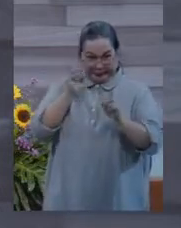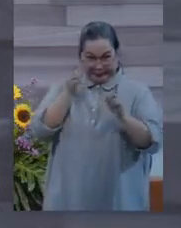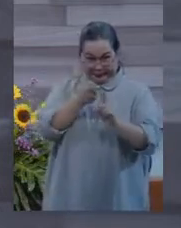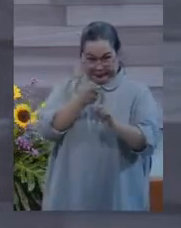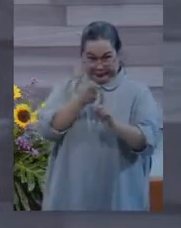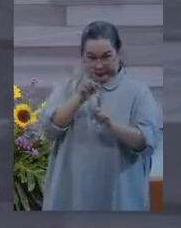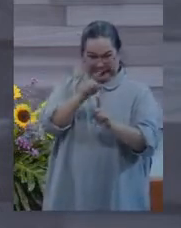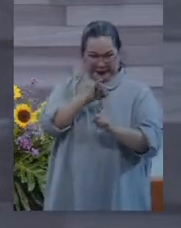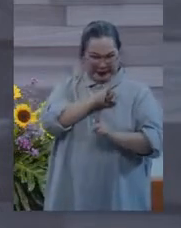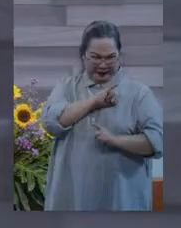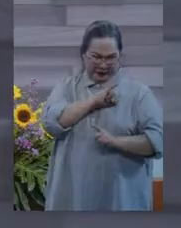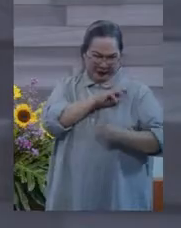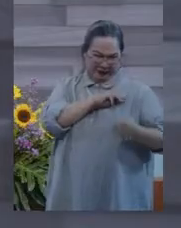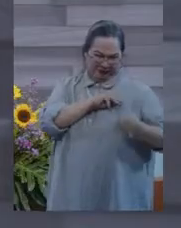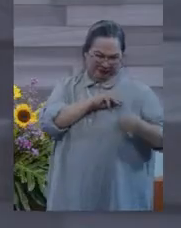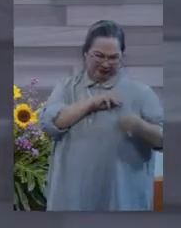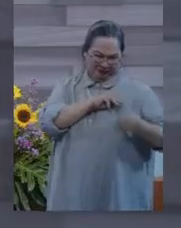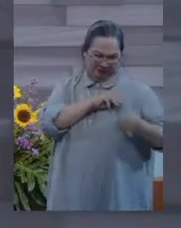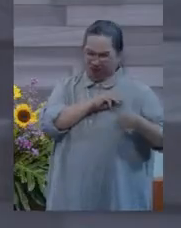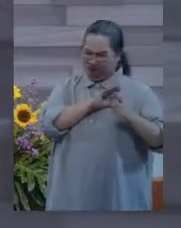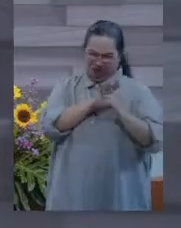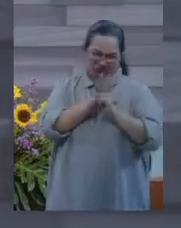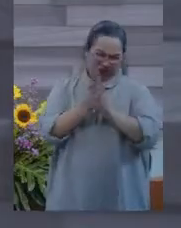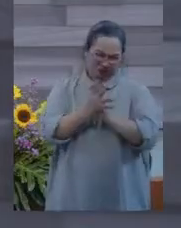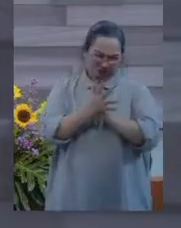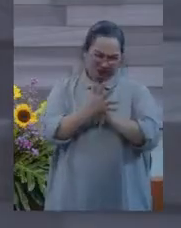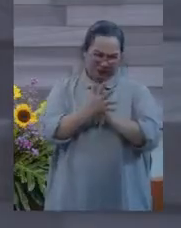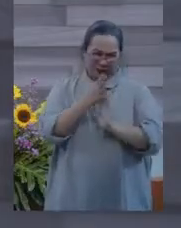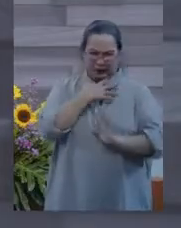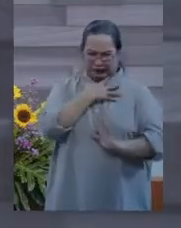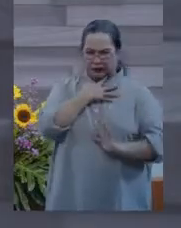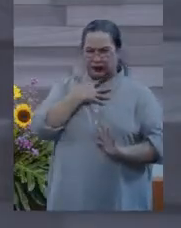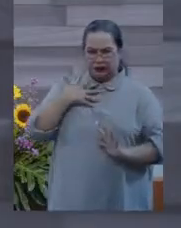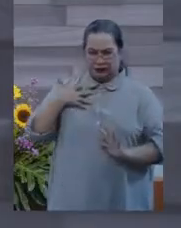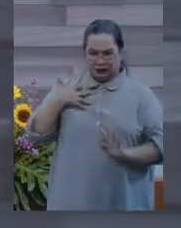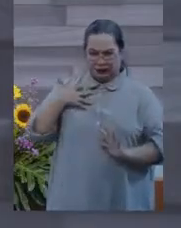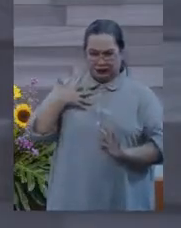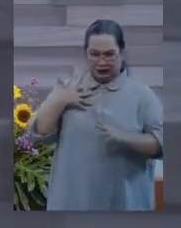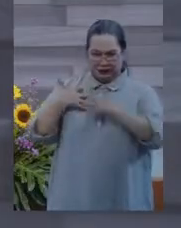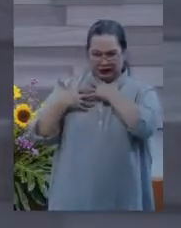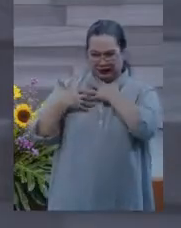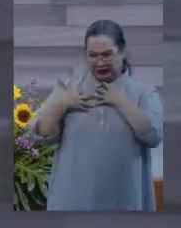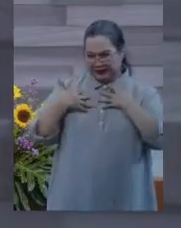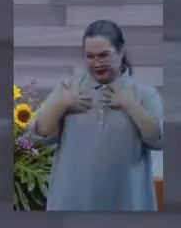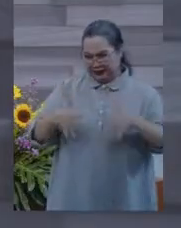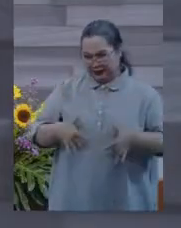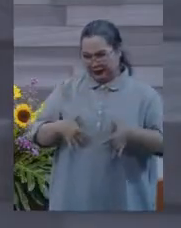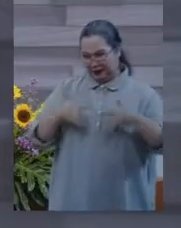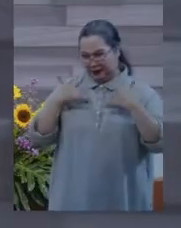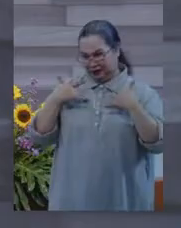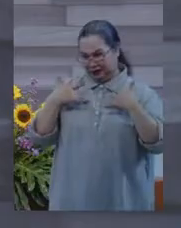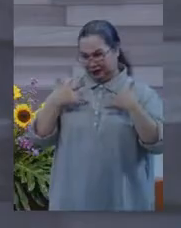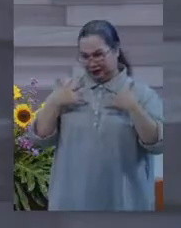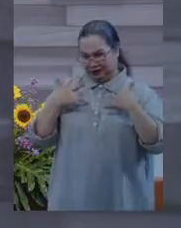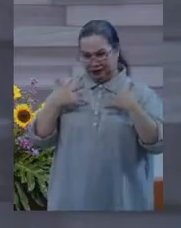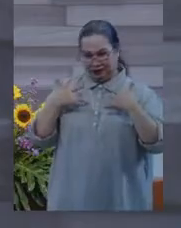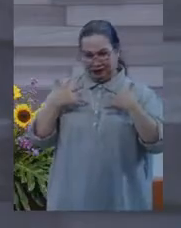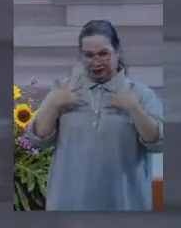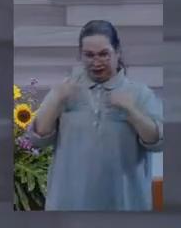kanilang immoral at mahalay na pamumuhay na